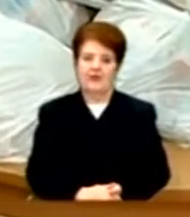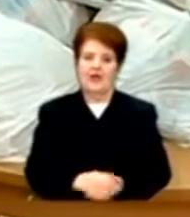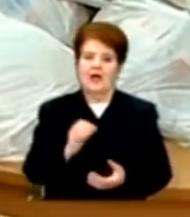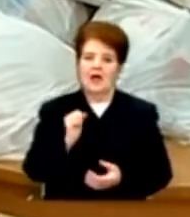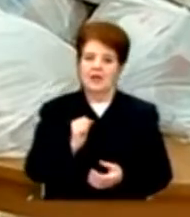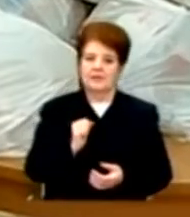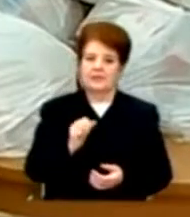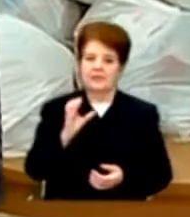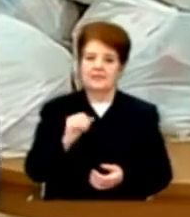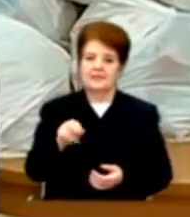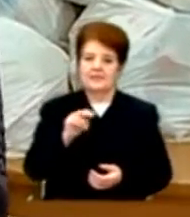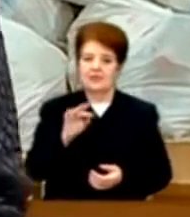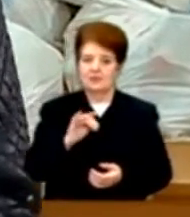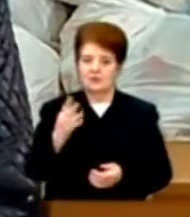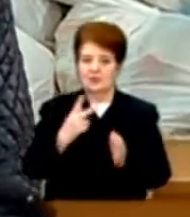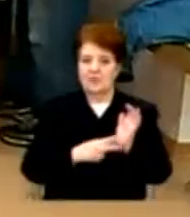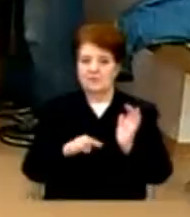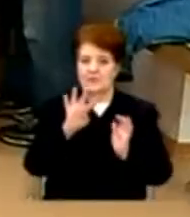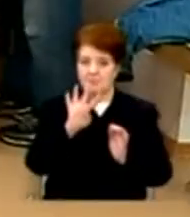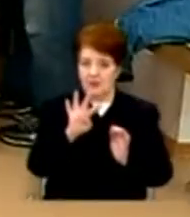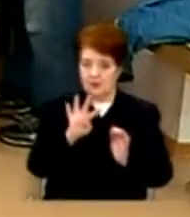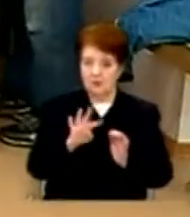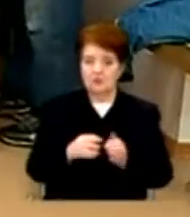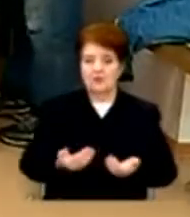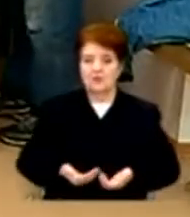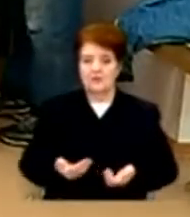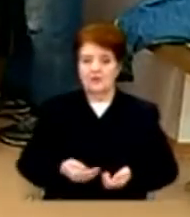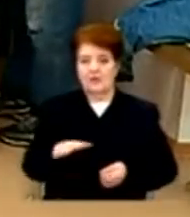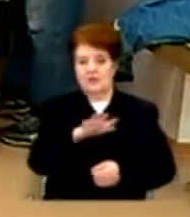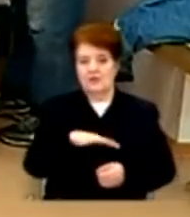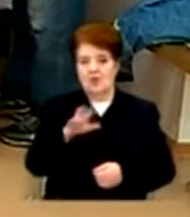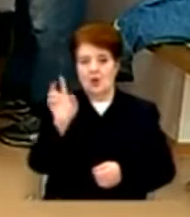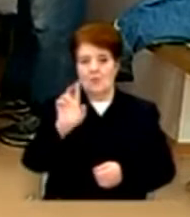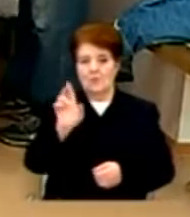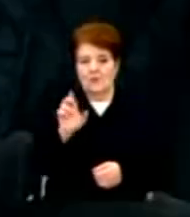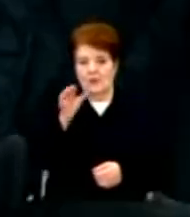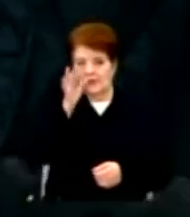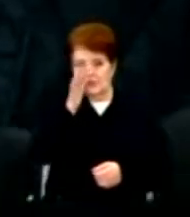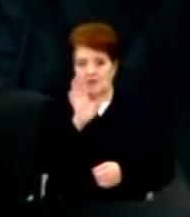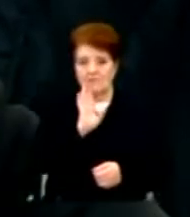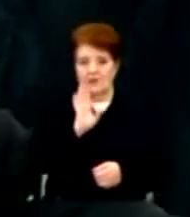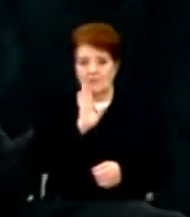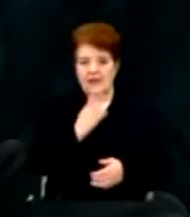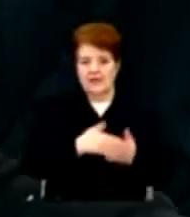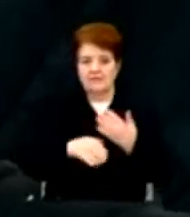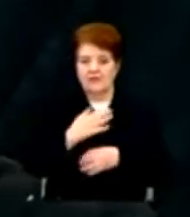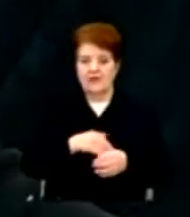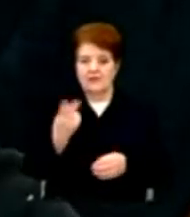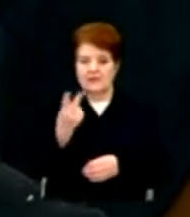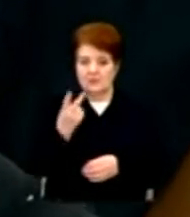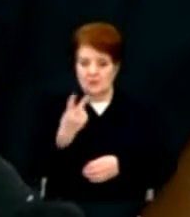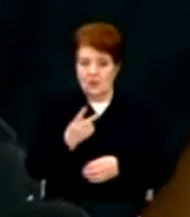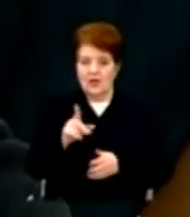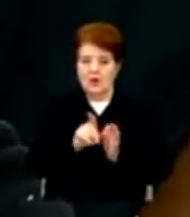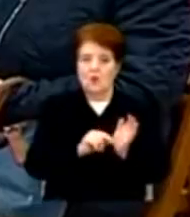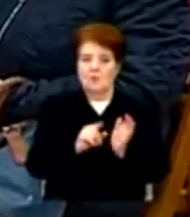Alexandra Sidorciuc are 74 de ani și locuiește singură în sectorul Botanica din Chișinău. Femeia este invalidă de gradul 2, iar